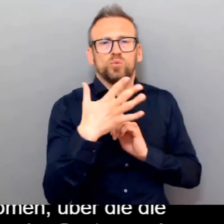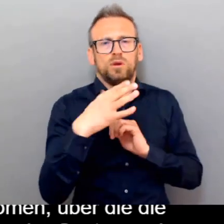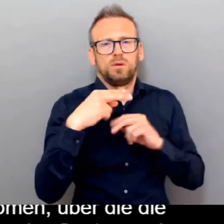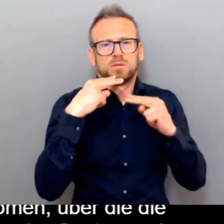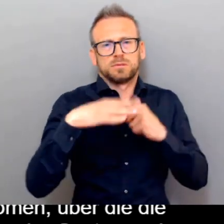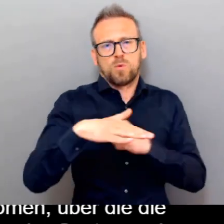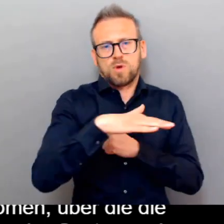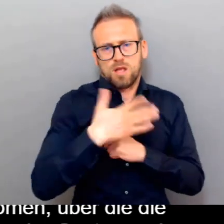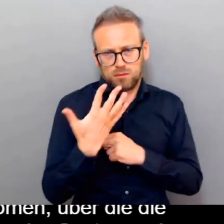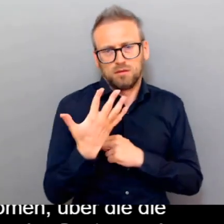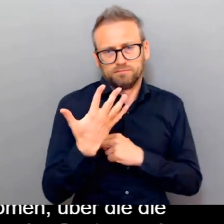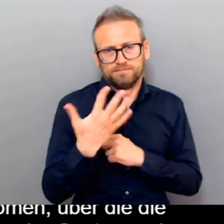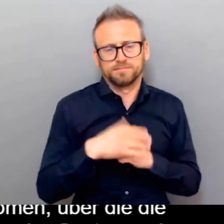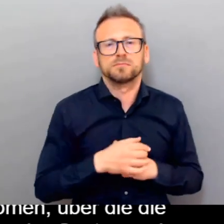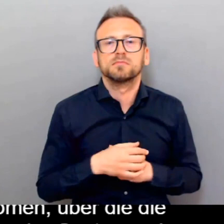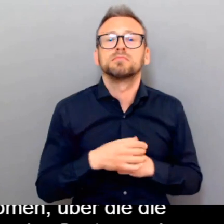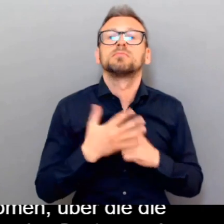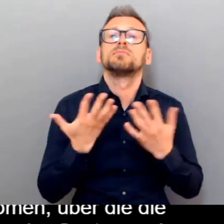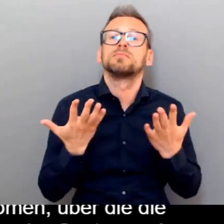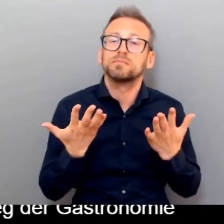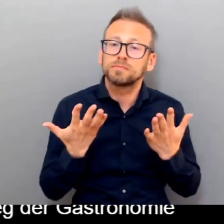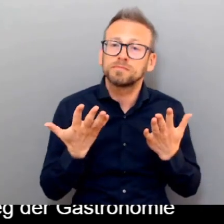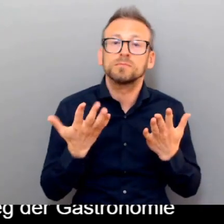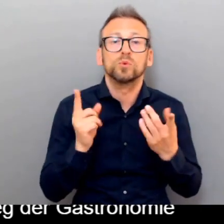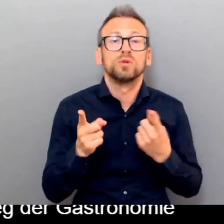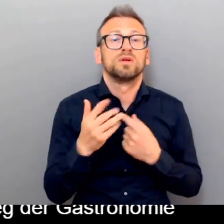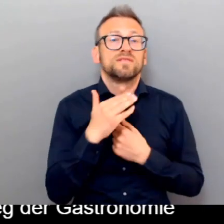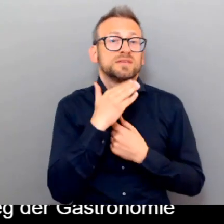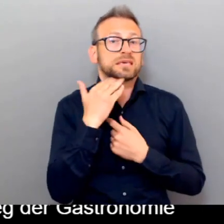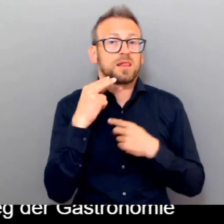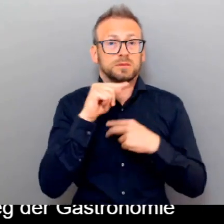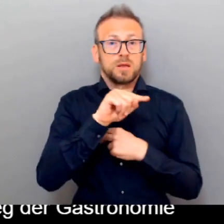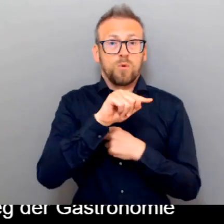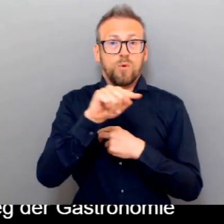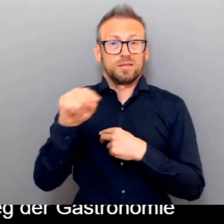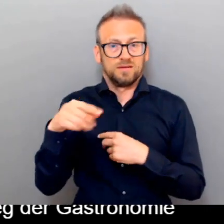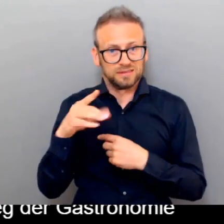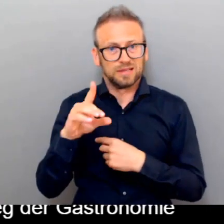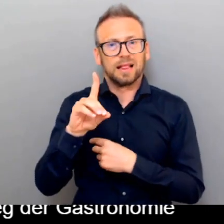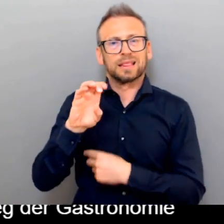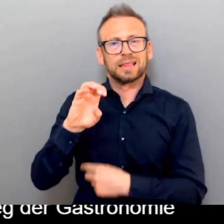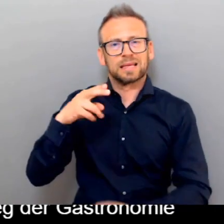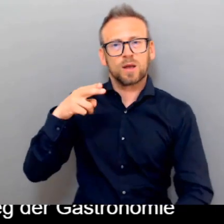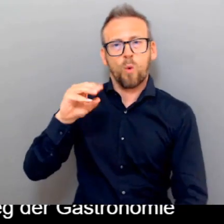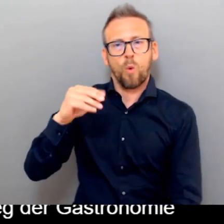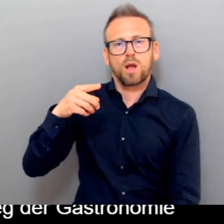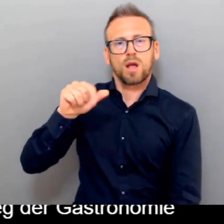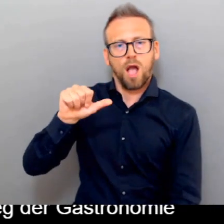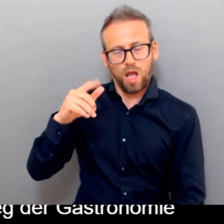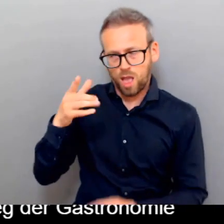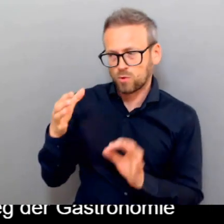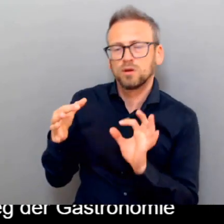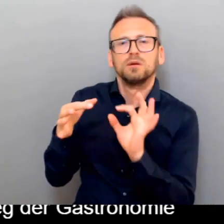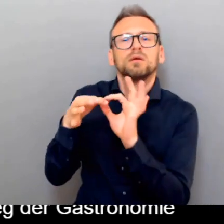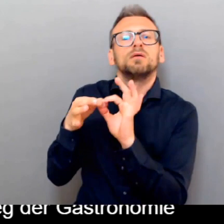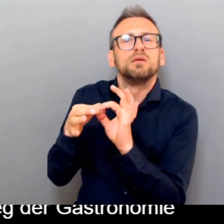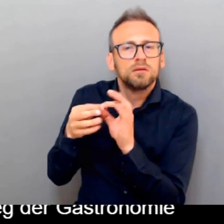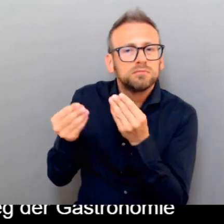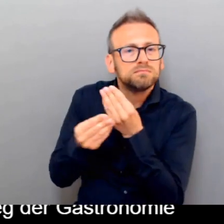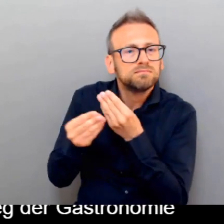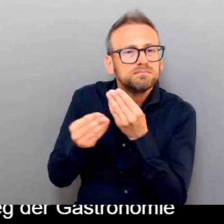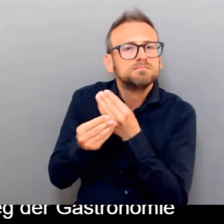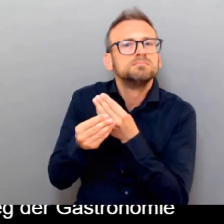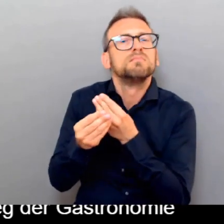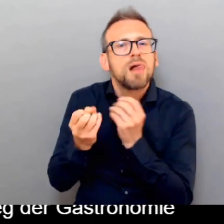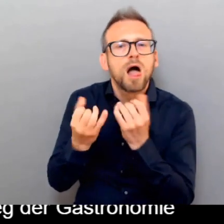in Wirtschaft und Gesellschaft. Wir haben das auch mit den Lockerungen der vergangenen Tage feststellen können, dass die Bevölkerung sehr vernünftig